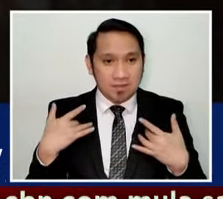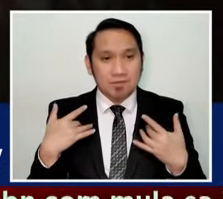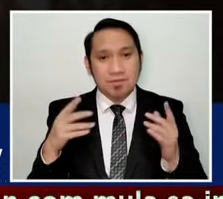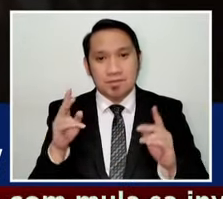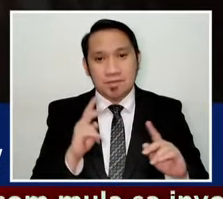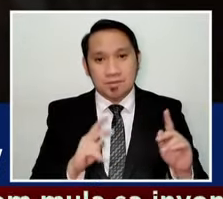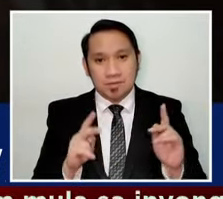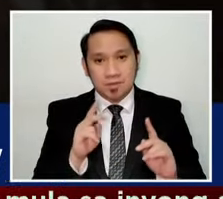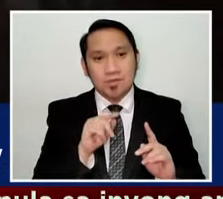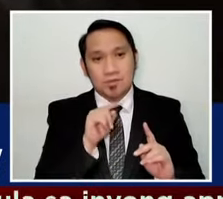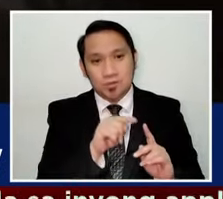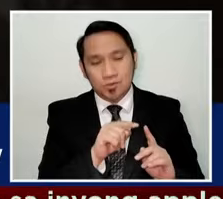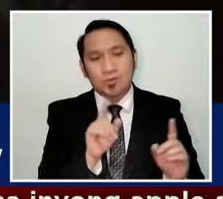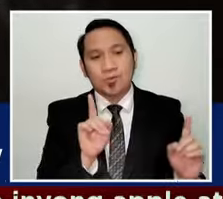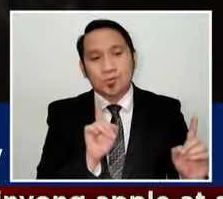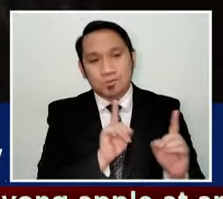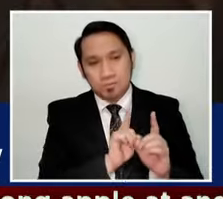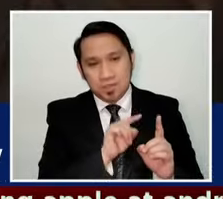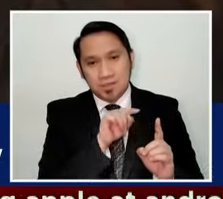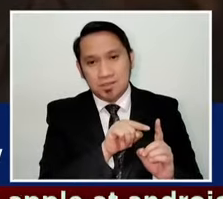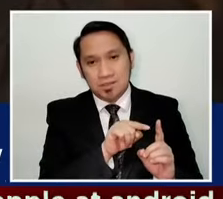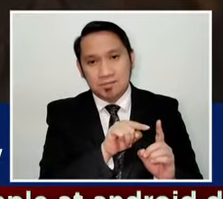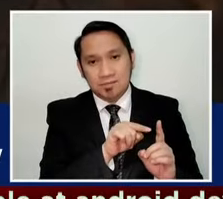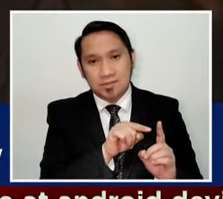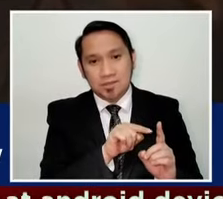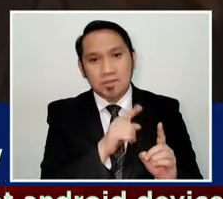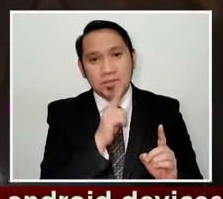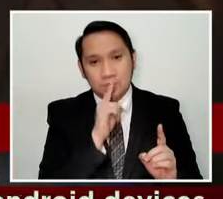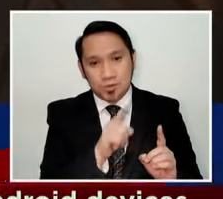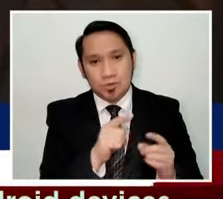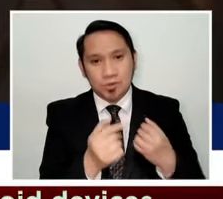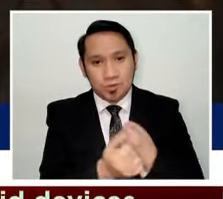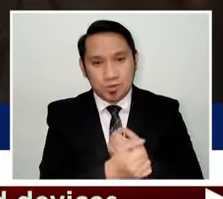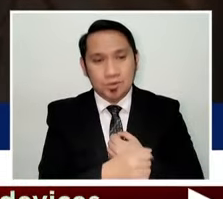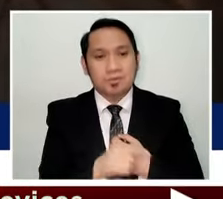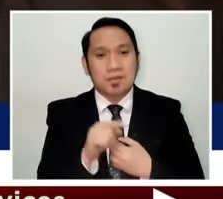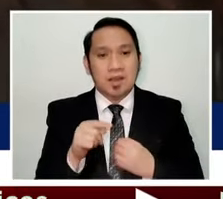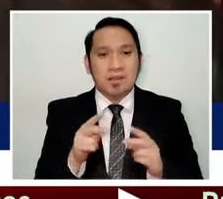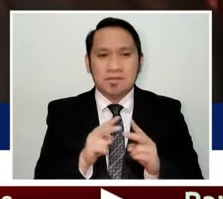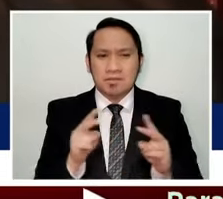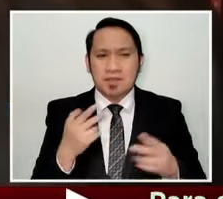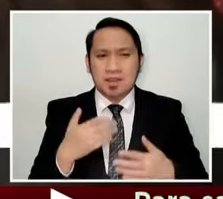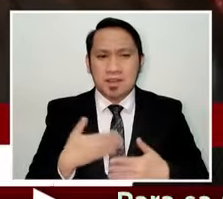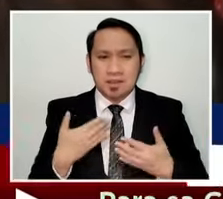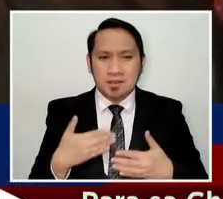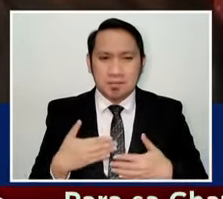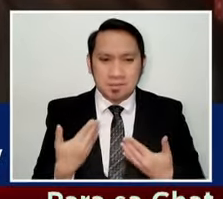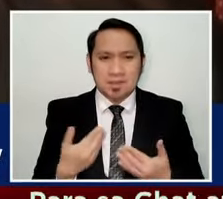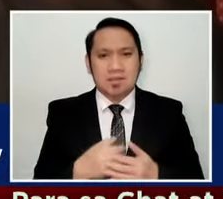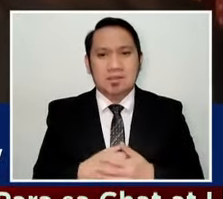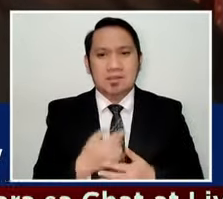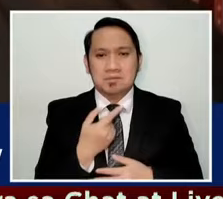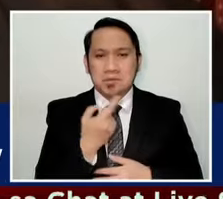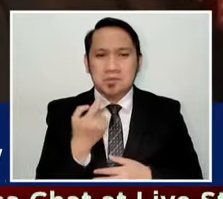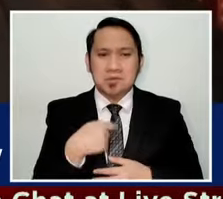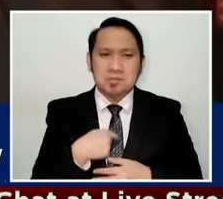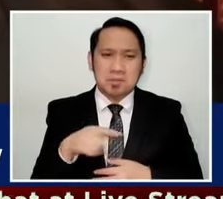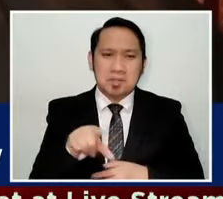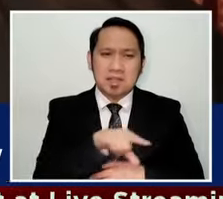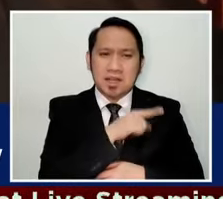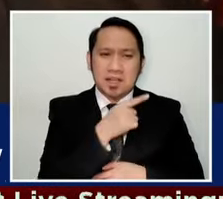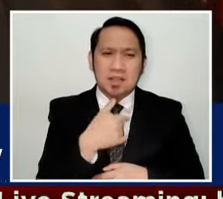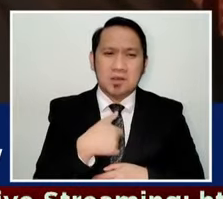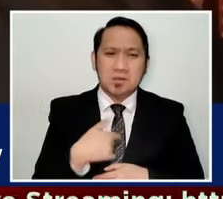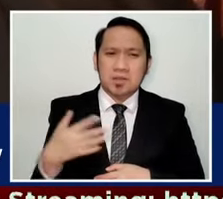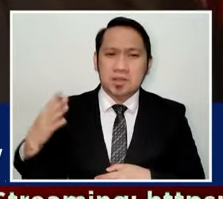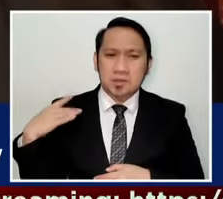taong talagang mahal mo. Siyempre po sobrang happy kasi matagal namin itong hinintay and pinlano. Sabi ko